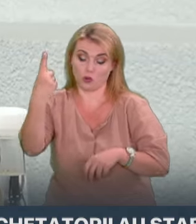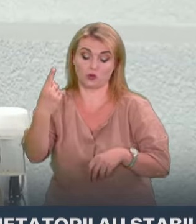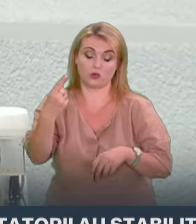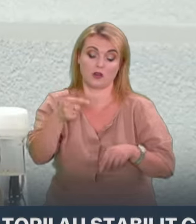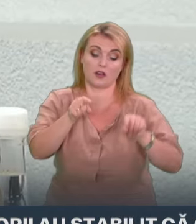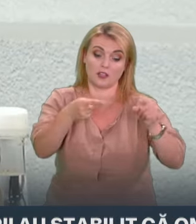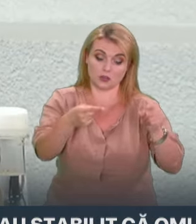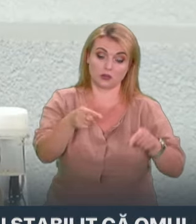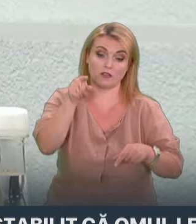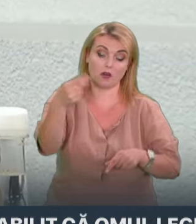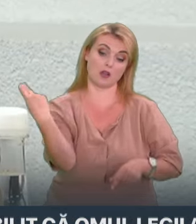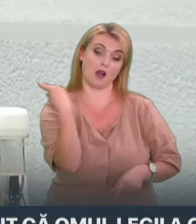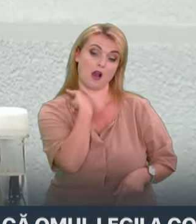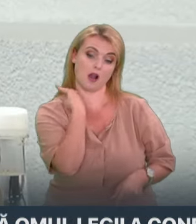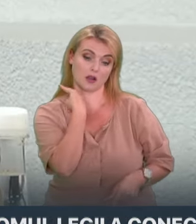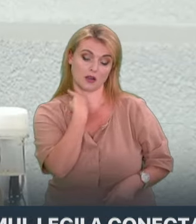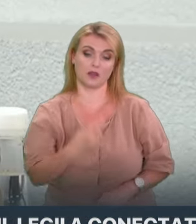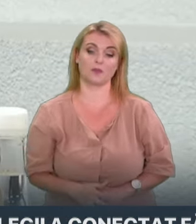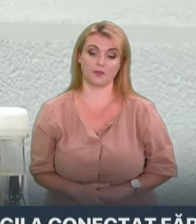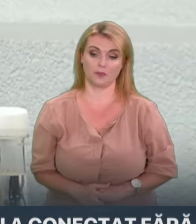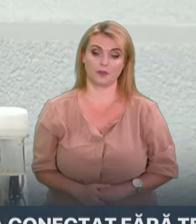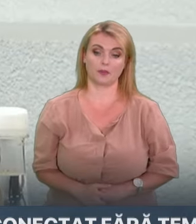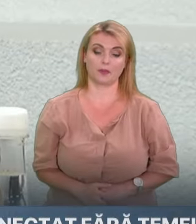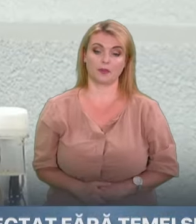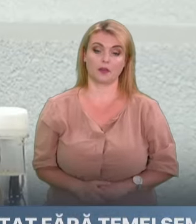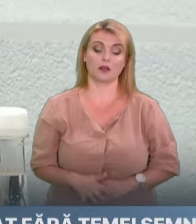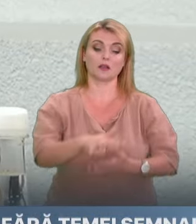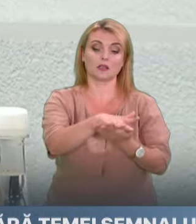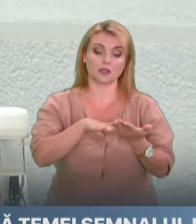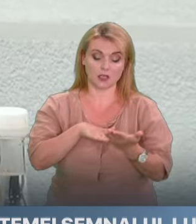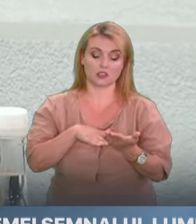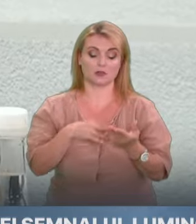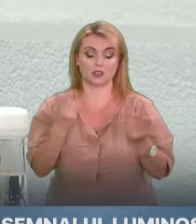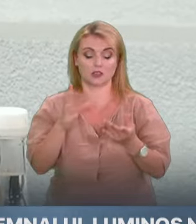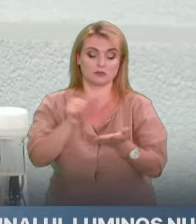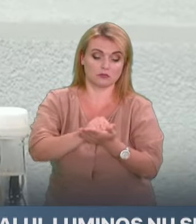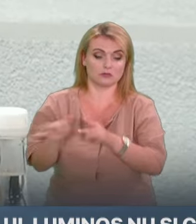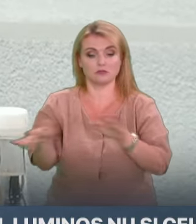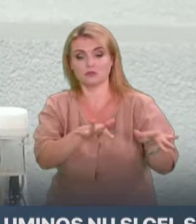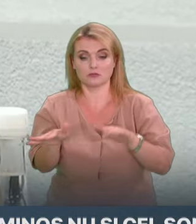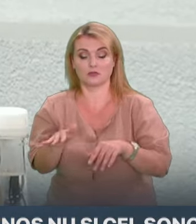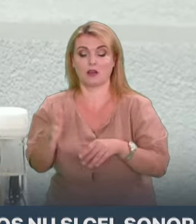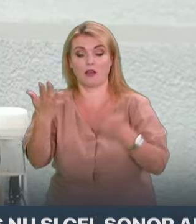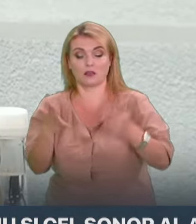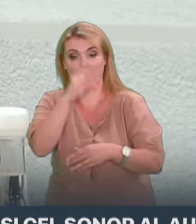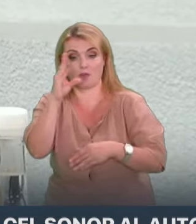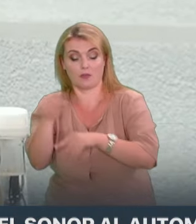teritoriul Marii Britanii. La momentul actual urmează să clarificăm procedura dacă este posibilă sau nu extradarea